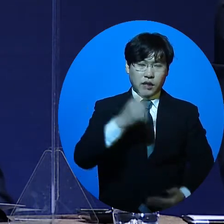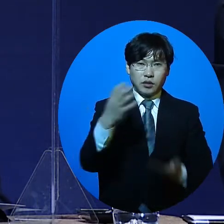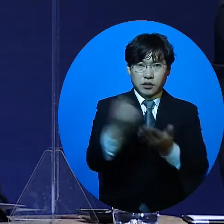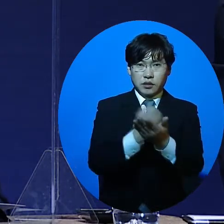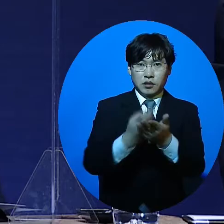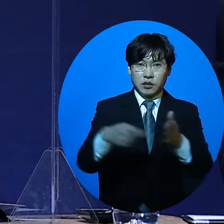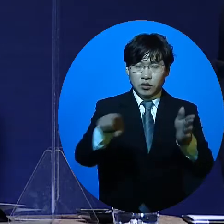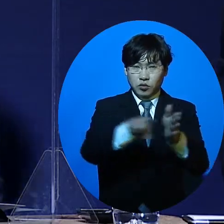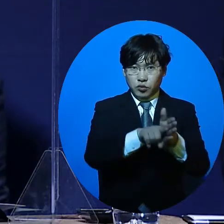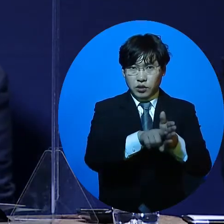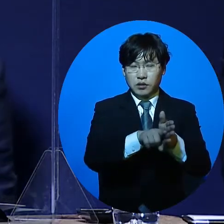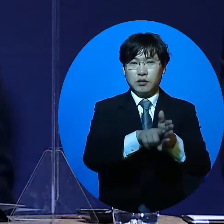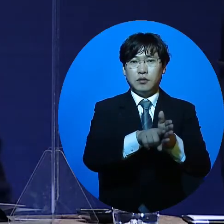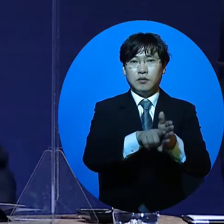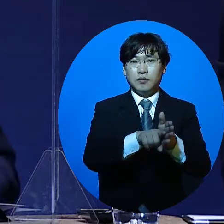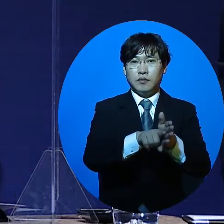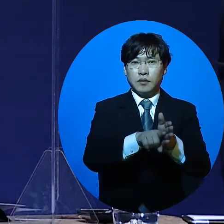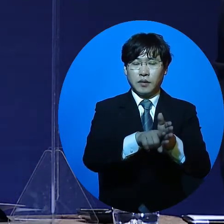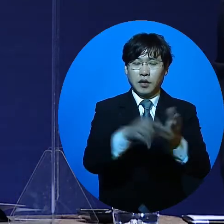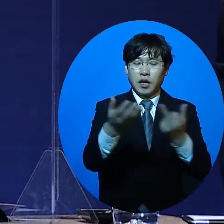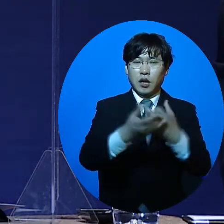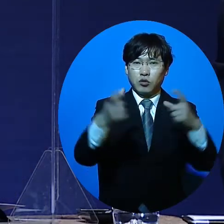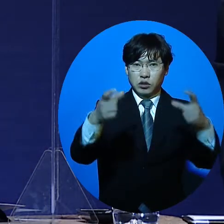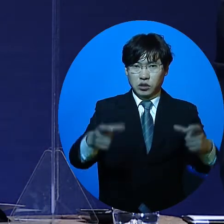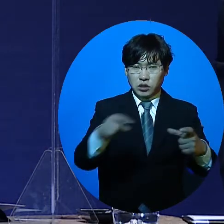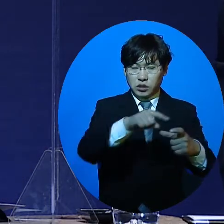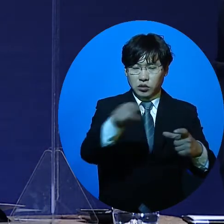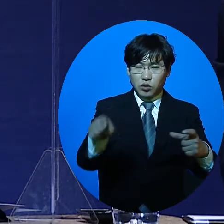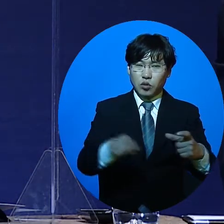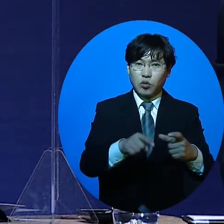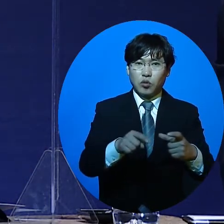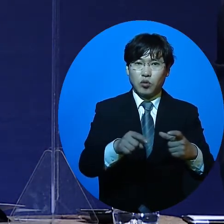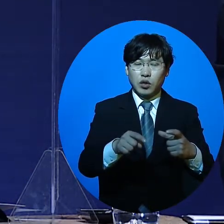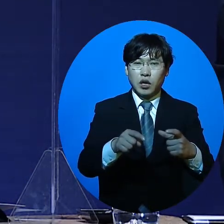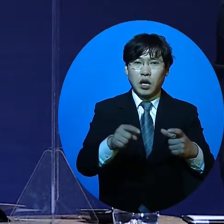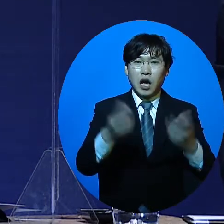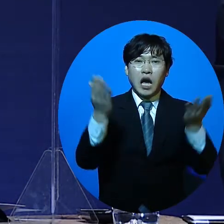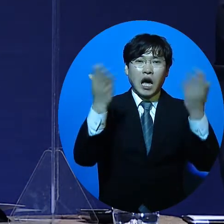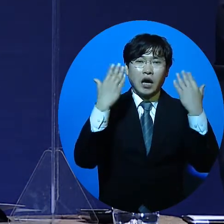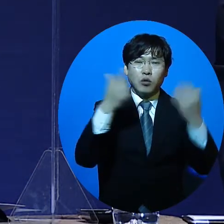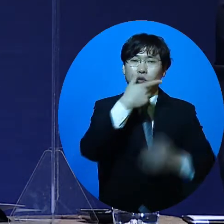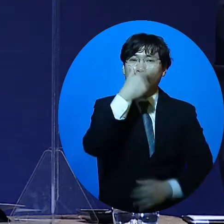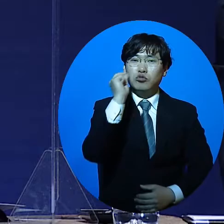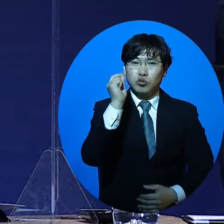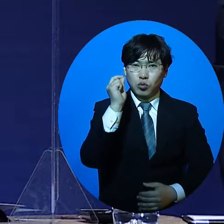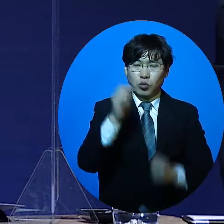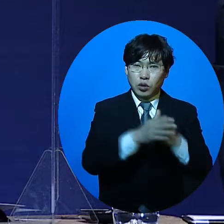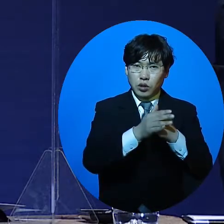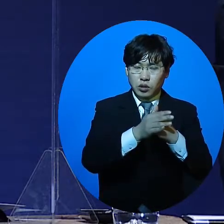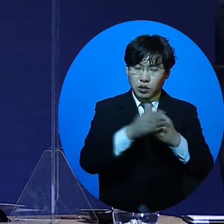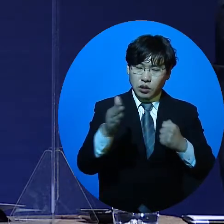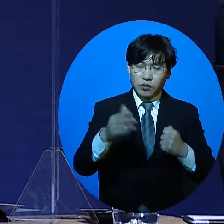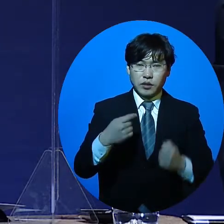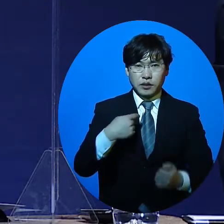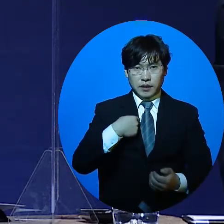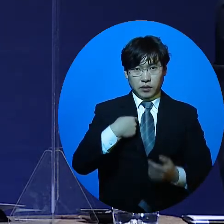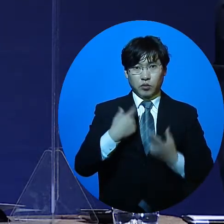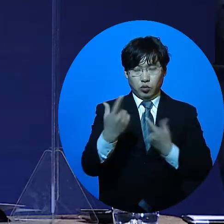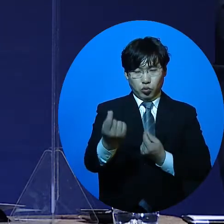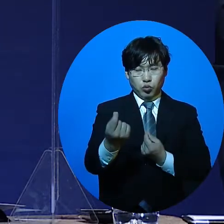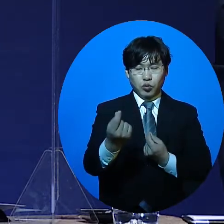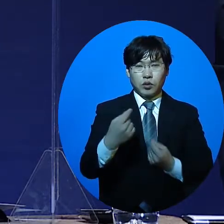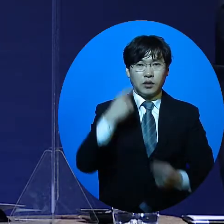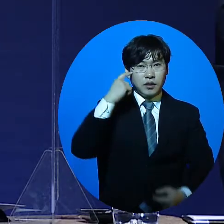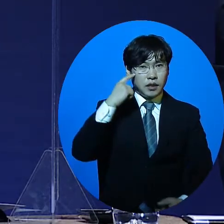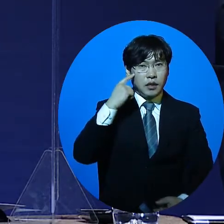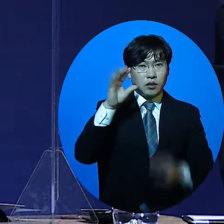부분에 있어서는 우리 강원 도내 같은 경우 굉장히 좀 부재한 상황이다. 따라서 이제 제가 볼 때도 이제 같은